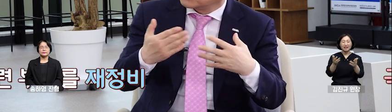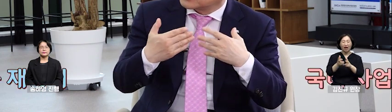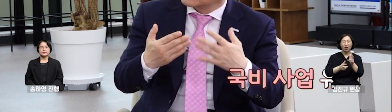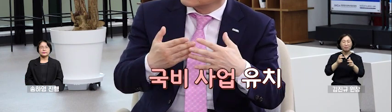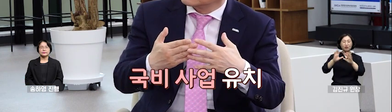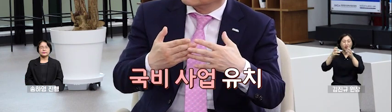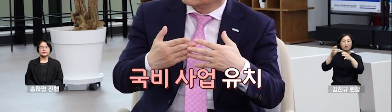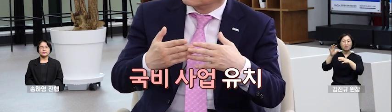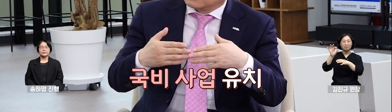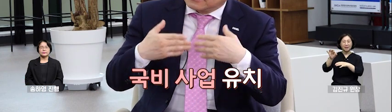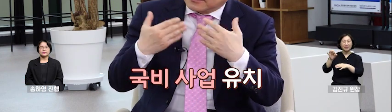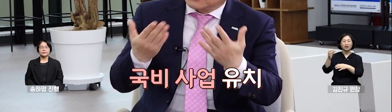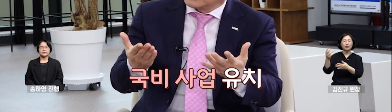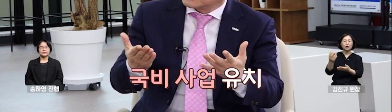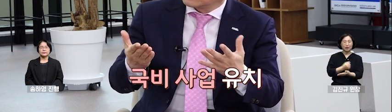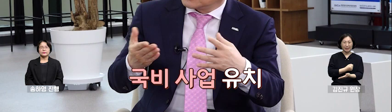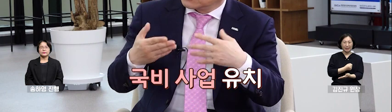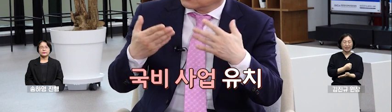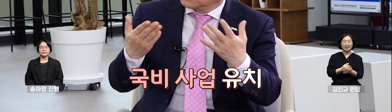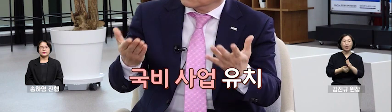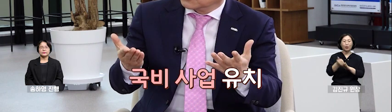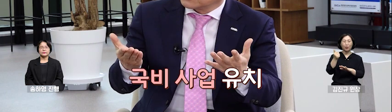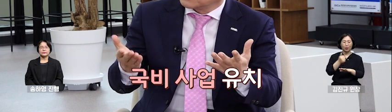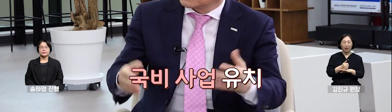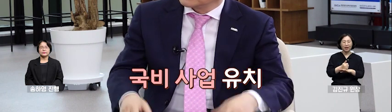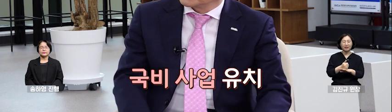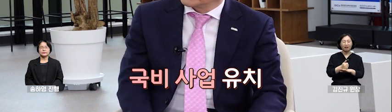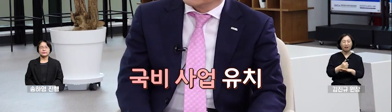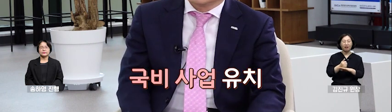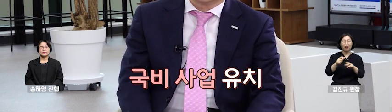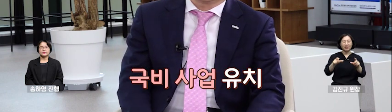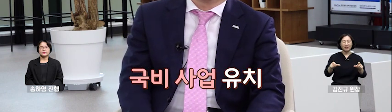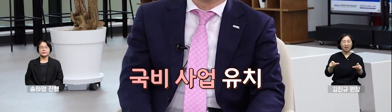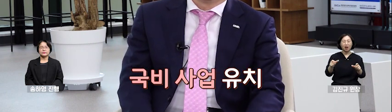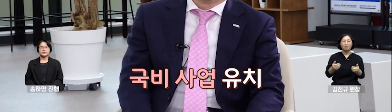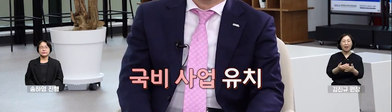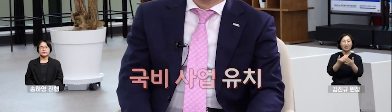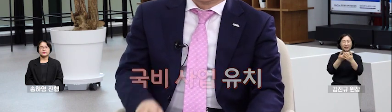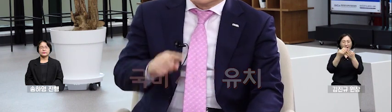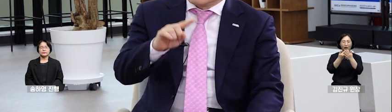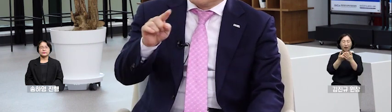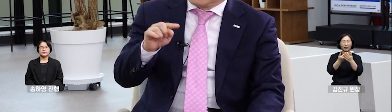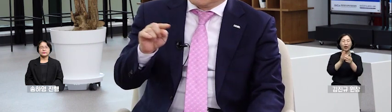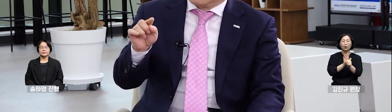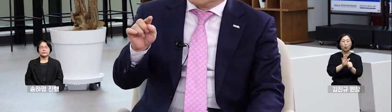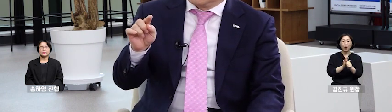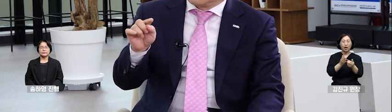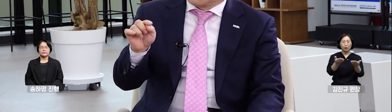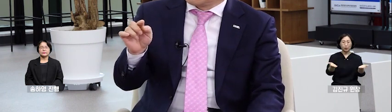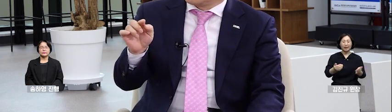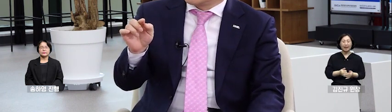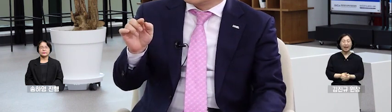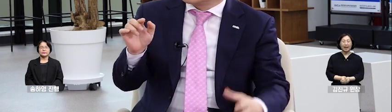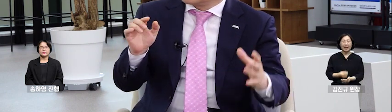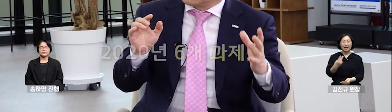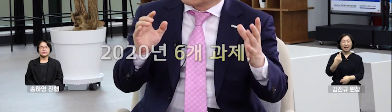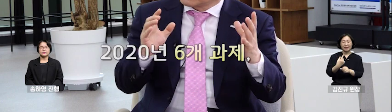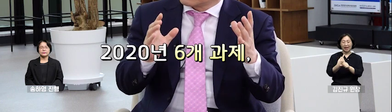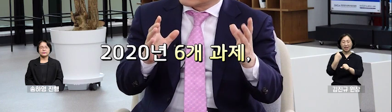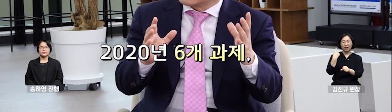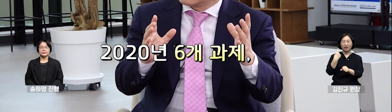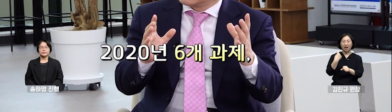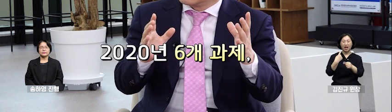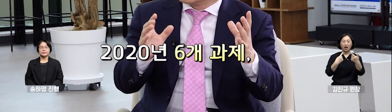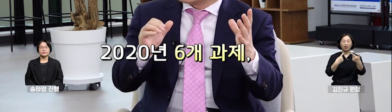이제 많이 유치를 해서 지역의 일자리도 만들고 경제발전이 지원 해야되는데 20 년도 왜 1